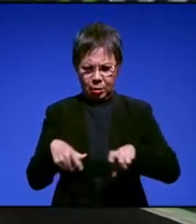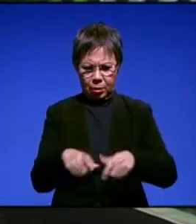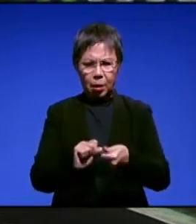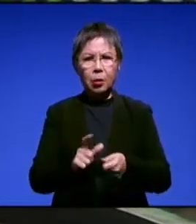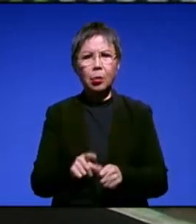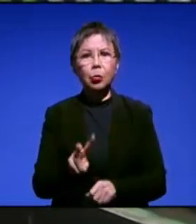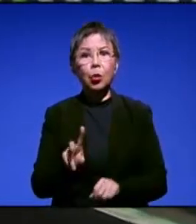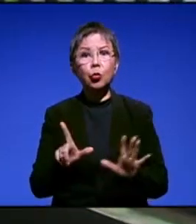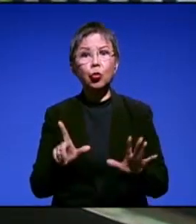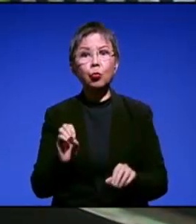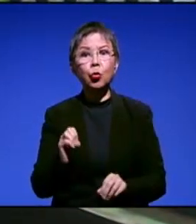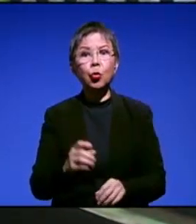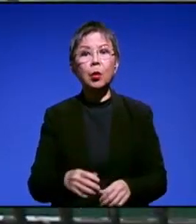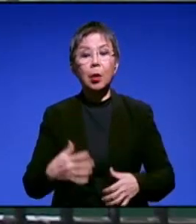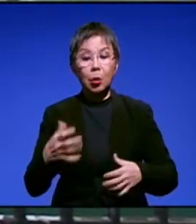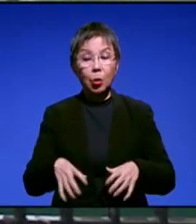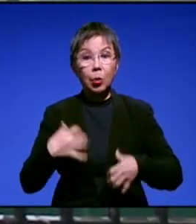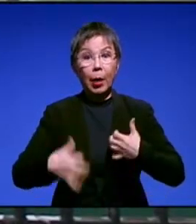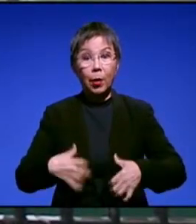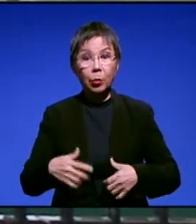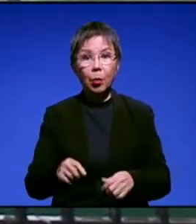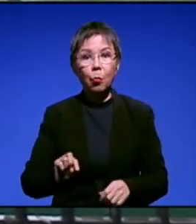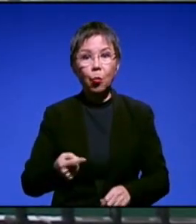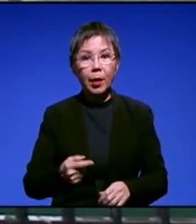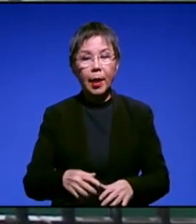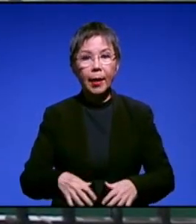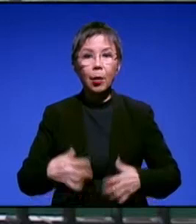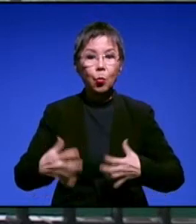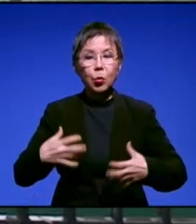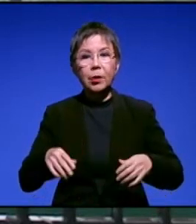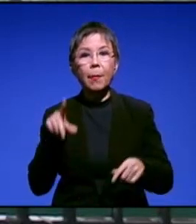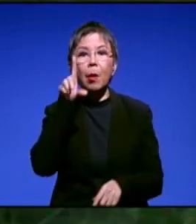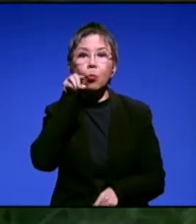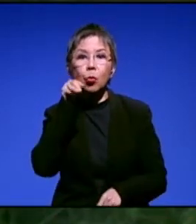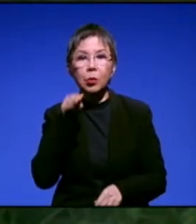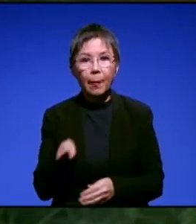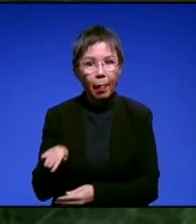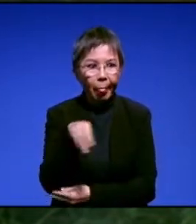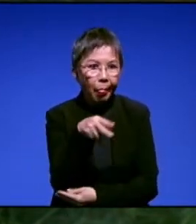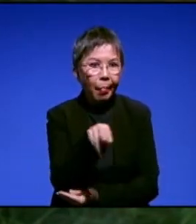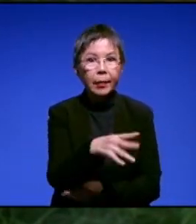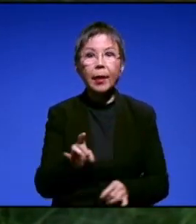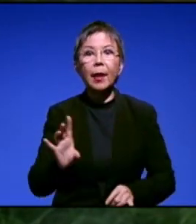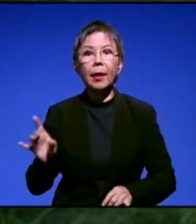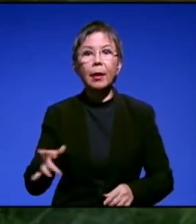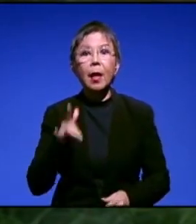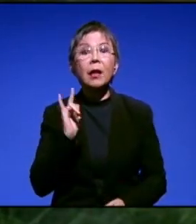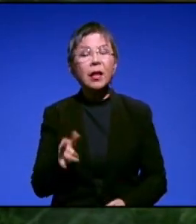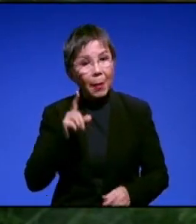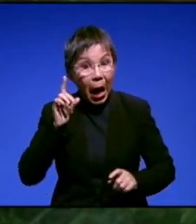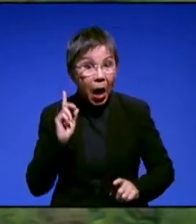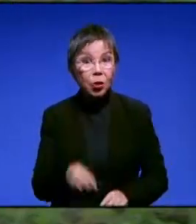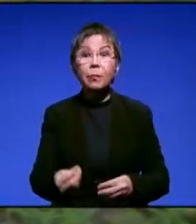270 ekor satwa koleksi kebun binatang Medan mulai dari mamalia unggas reptil dan satwa lainnya tetap harus